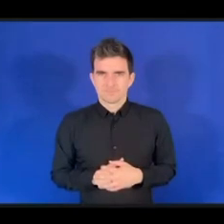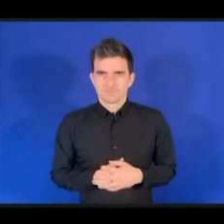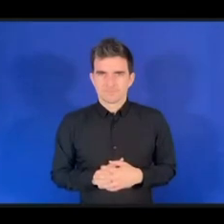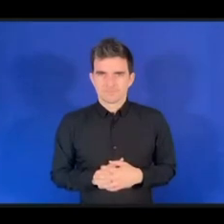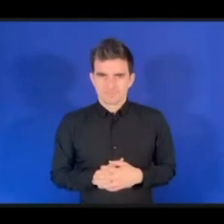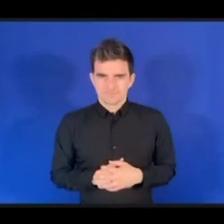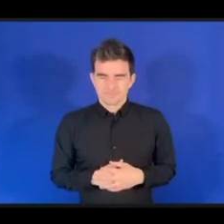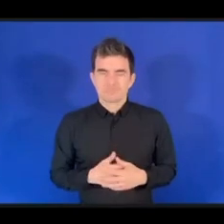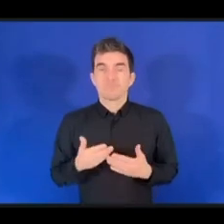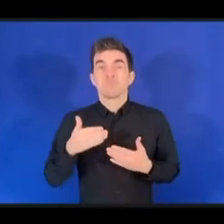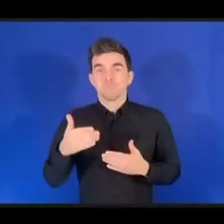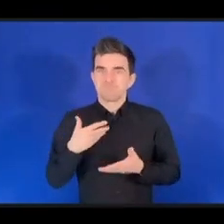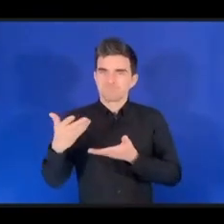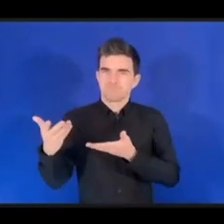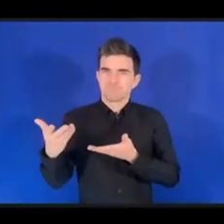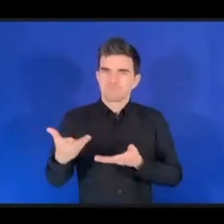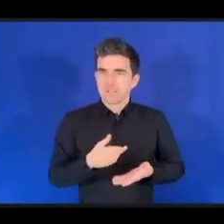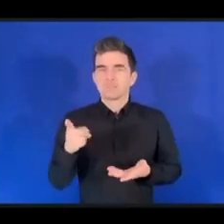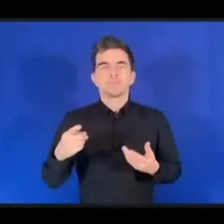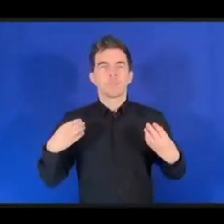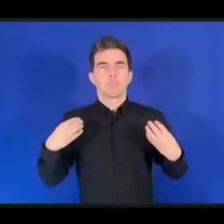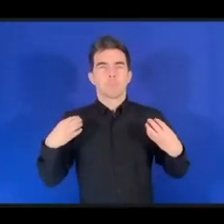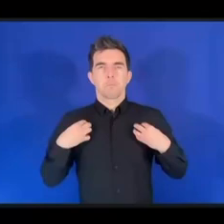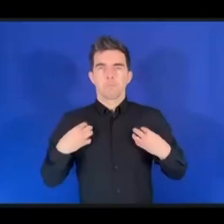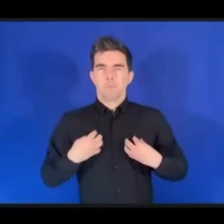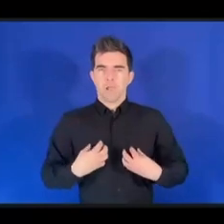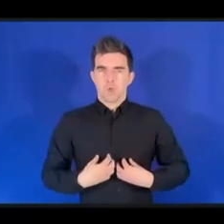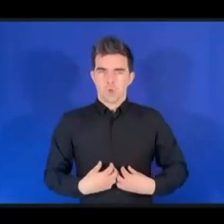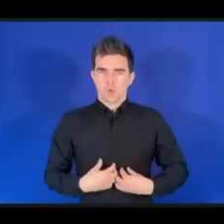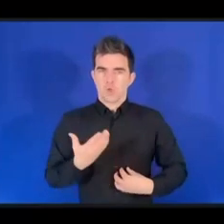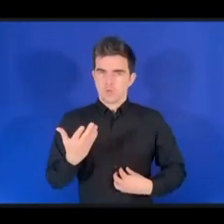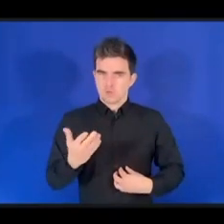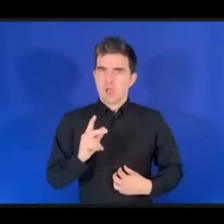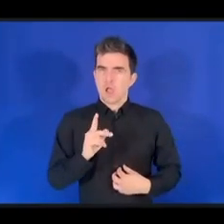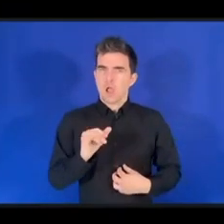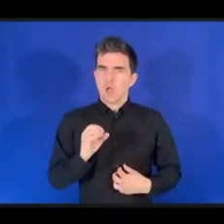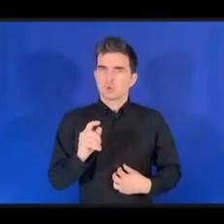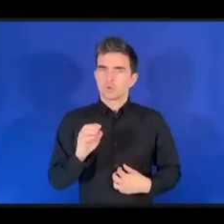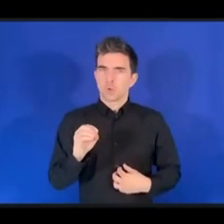كيوتو الى الادلاء بكلمته الختاميه تفضل